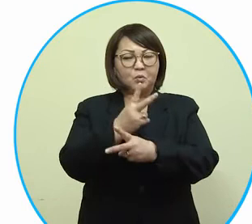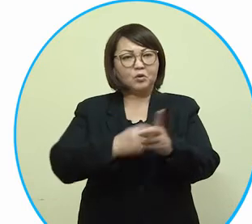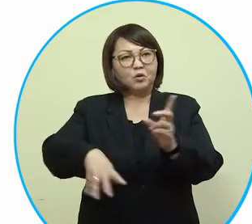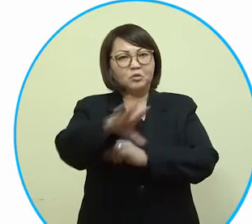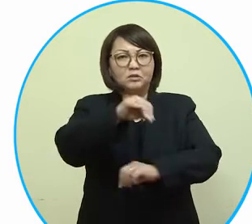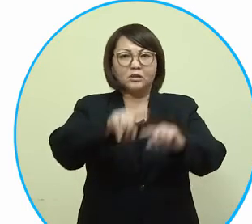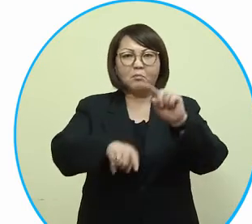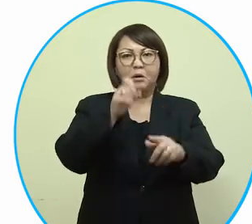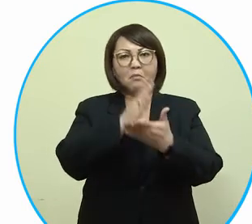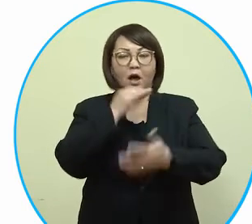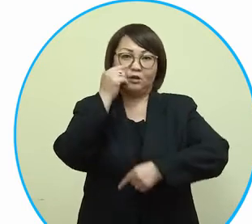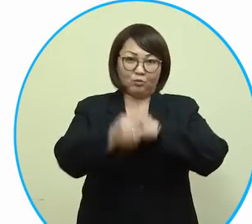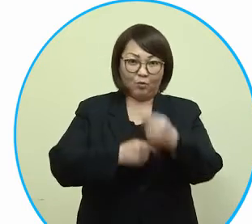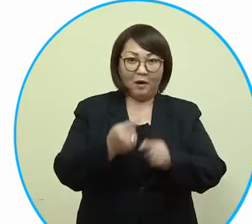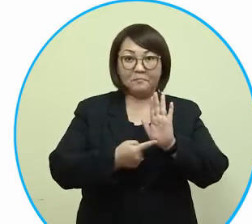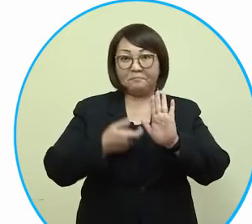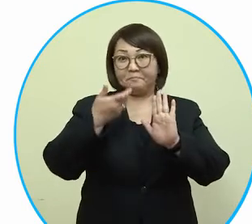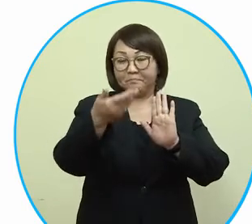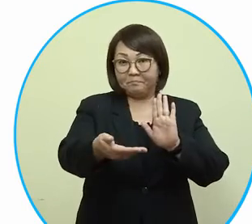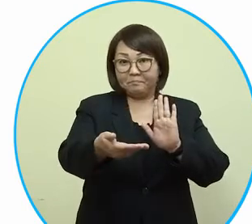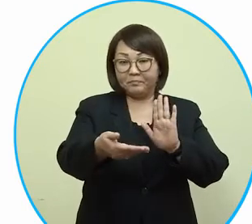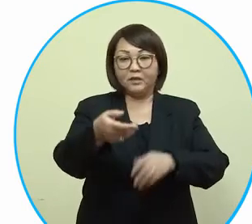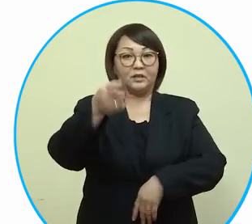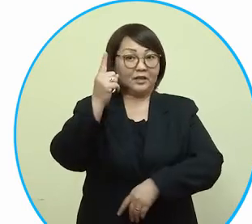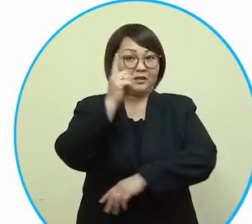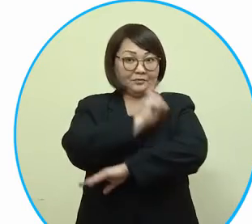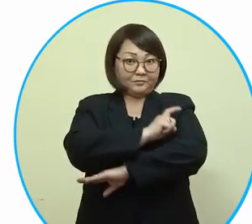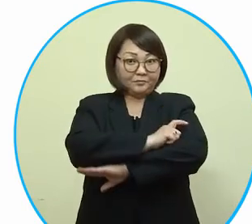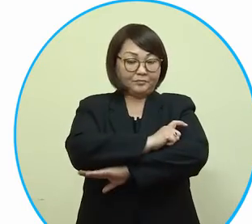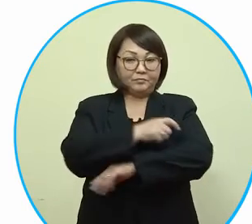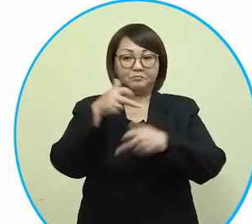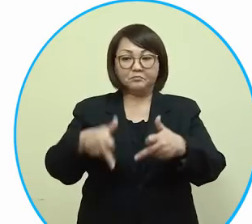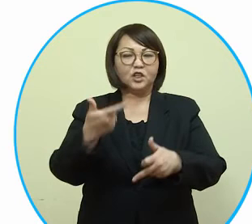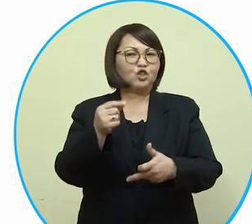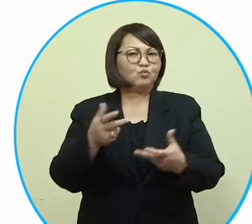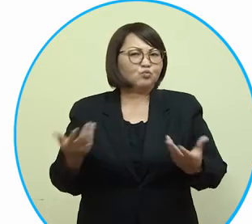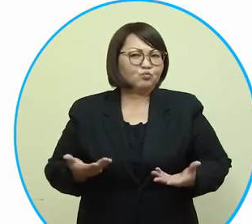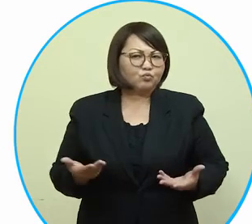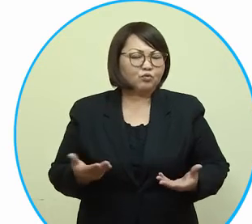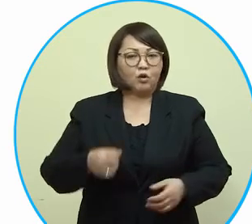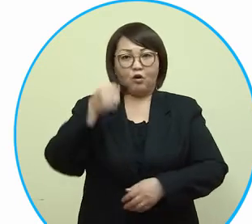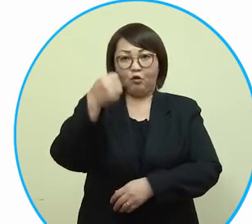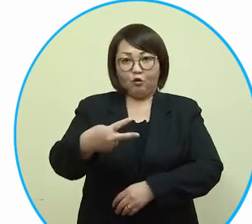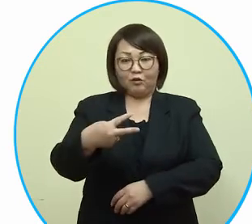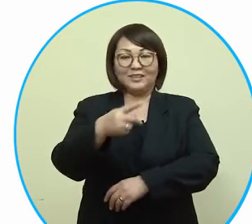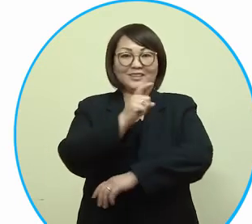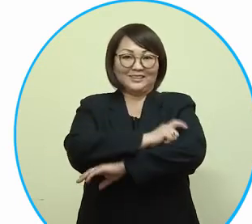ИРХЦІН ОРЧИН ЯМАР ВАЭДГИН БАЭЙ ГЭДГЛААР ТАБУХ МААН өЗИЦ САНОРХАН НЕГДУГАР АШЧИЛ ҮЛ ҮЮШЛИЙМ БЕРГШИИЛ ҮЩЮВЭЙ,